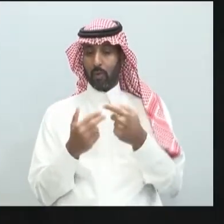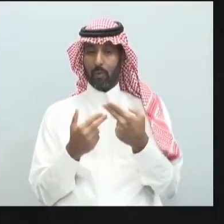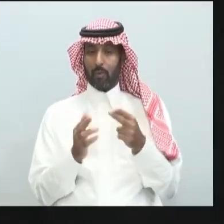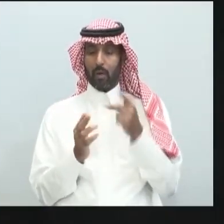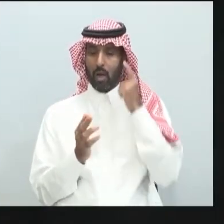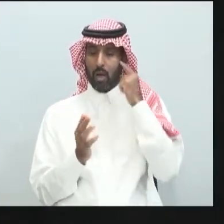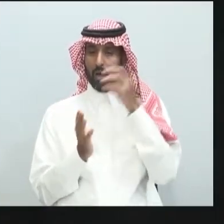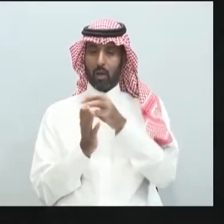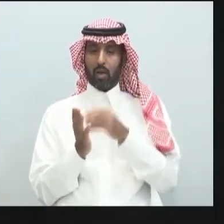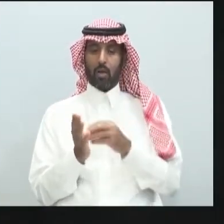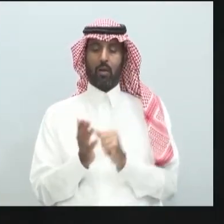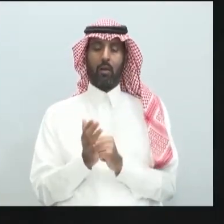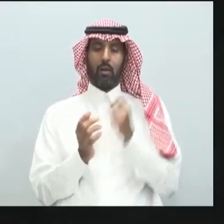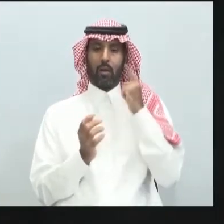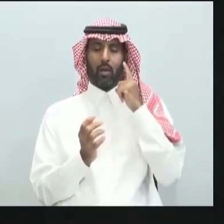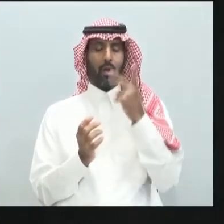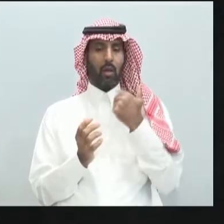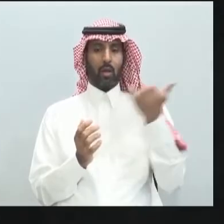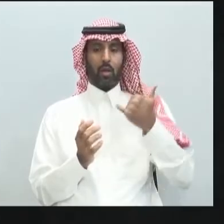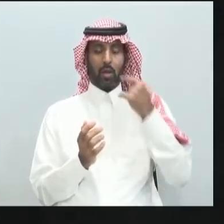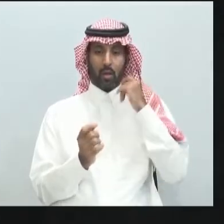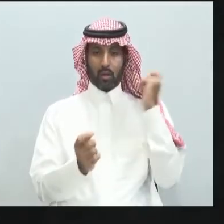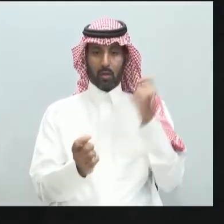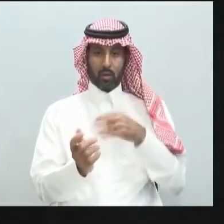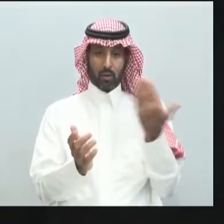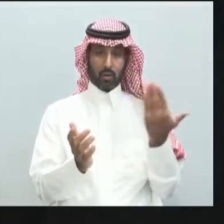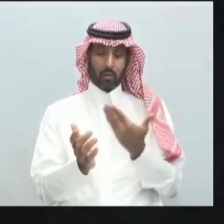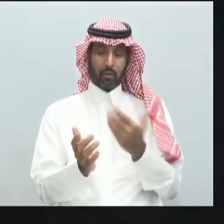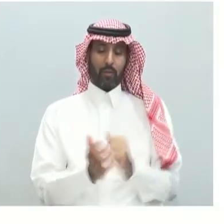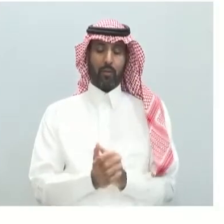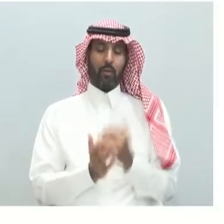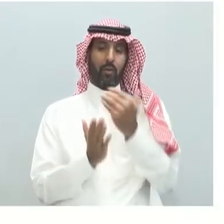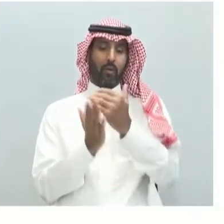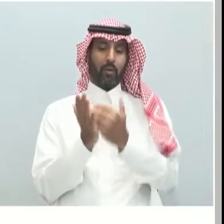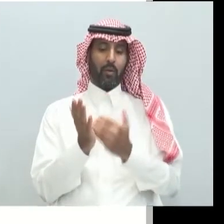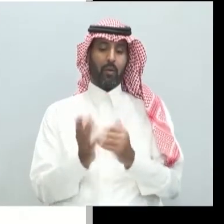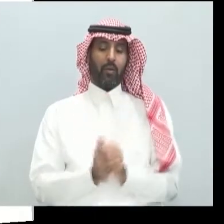نتعرف سويا على اهم اهداف في درسنا وهي